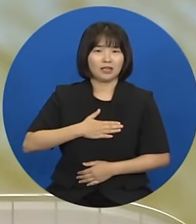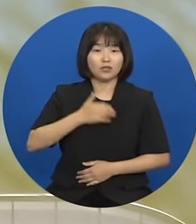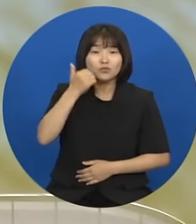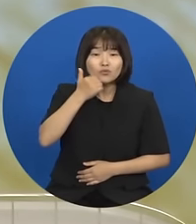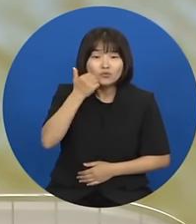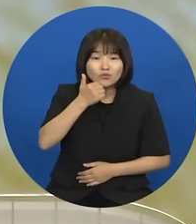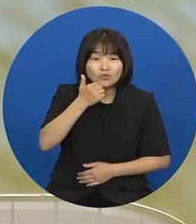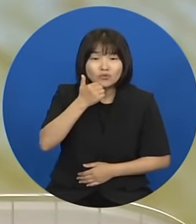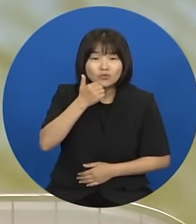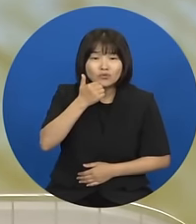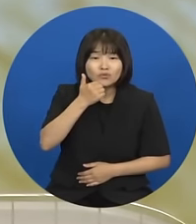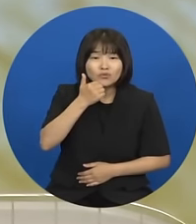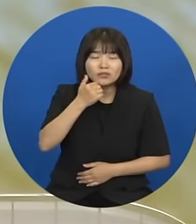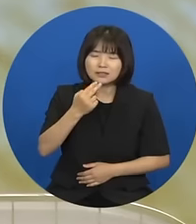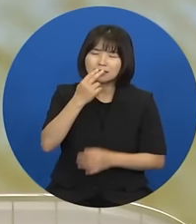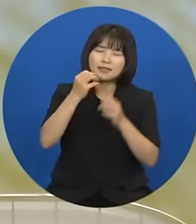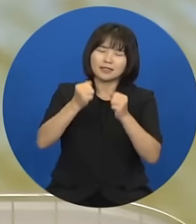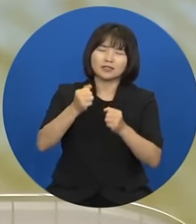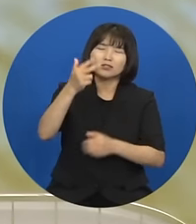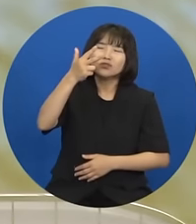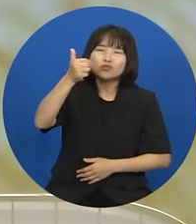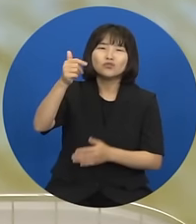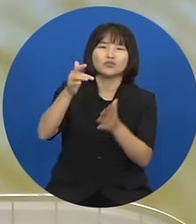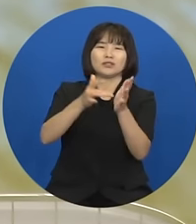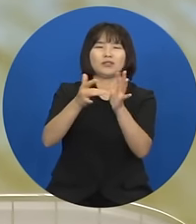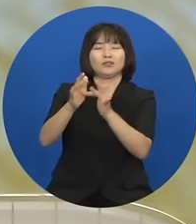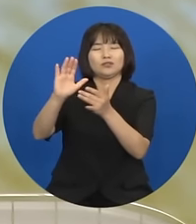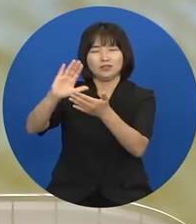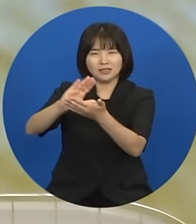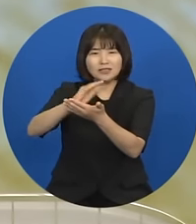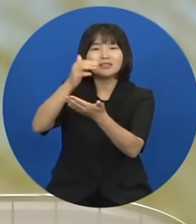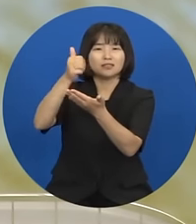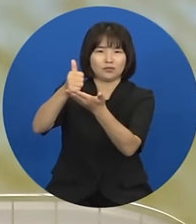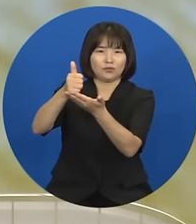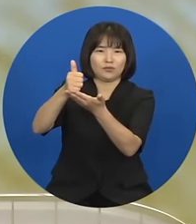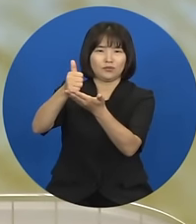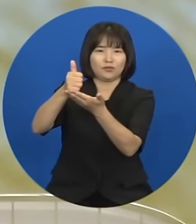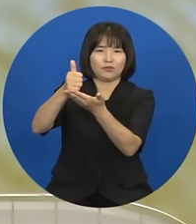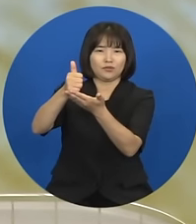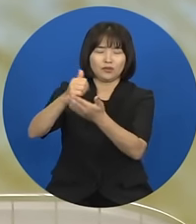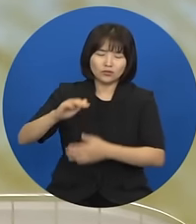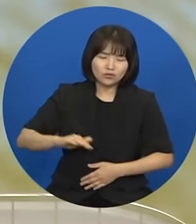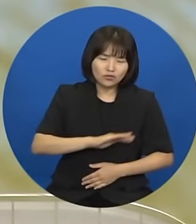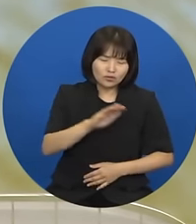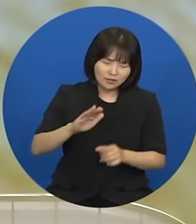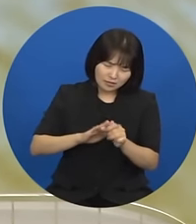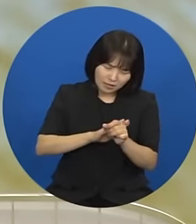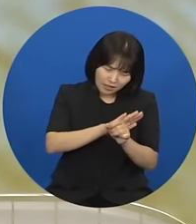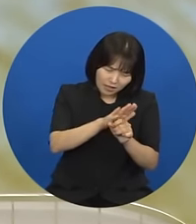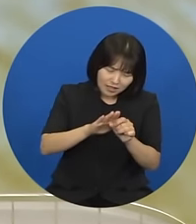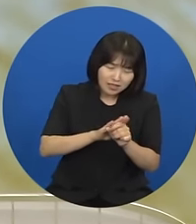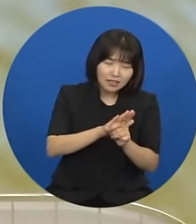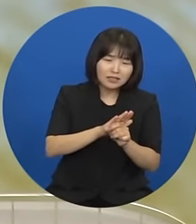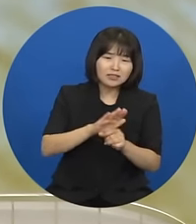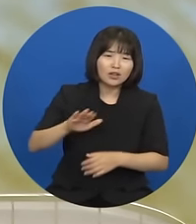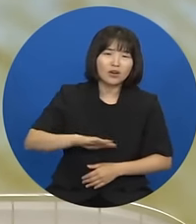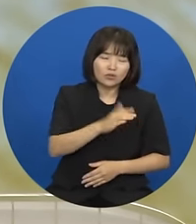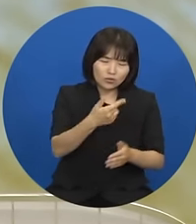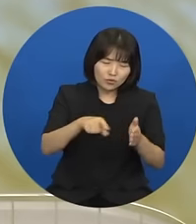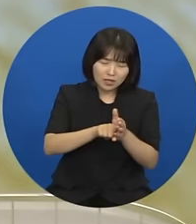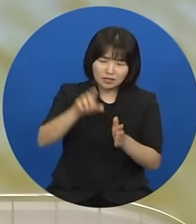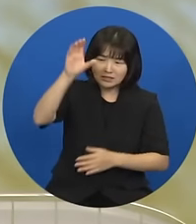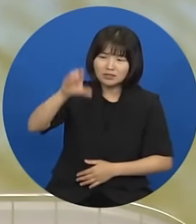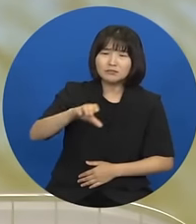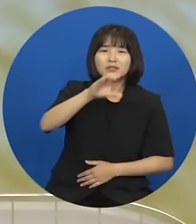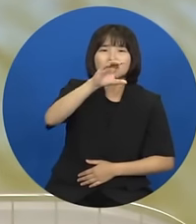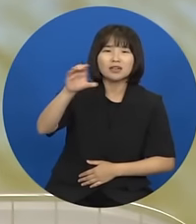누구죠? 살아계신 주 예수 그리스도이십니다. 우리를 사랑하사 우리를 위하여 십자가에서